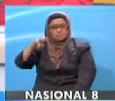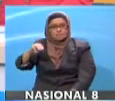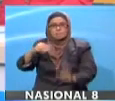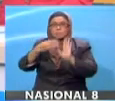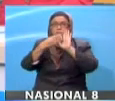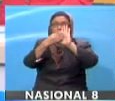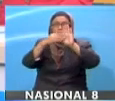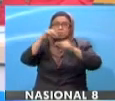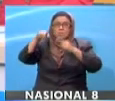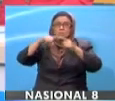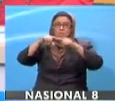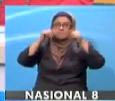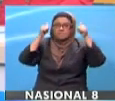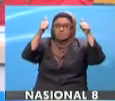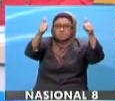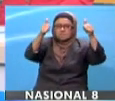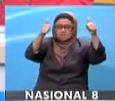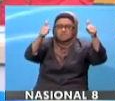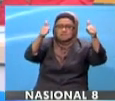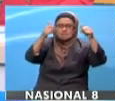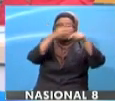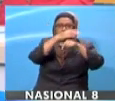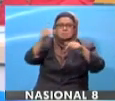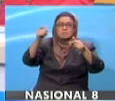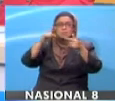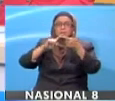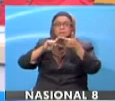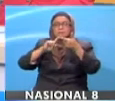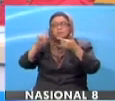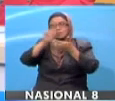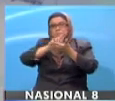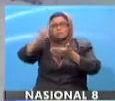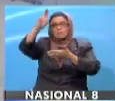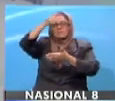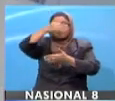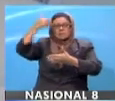pertama dalam senarai universiti terbaik di Malaysia.